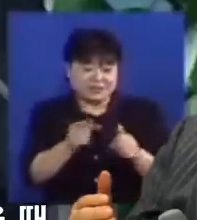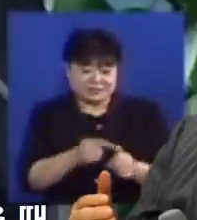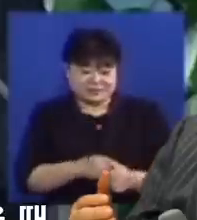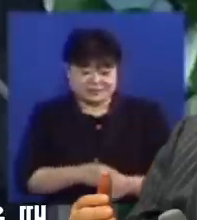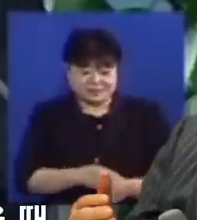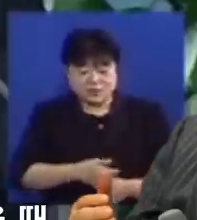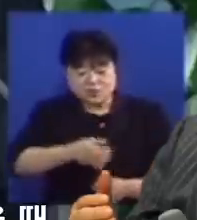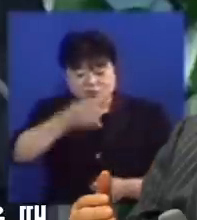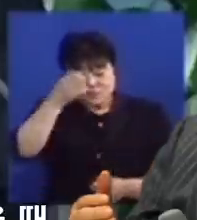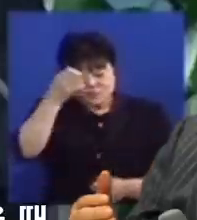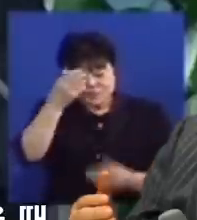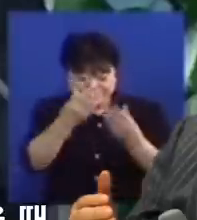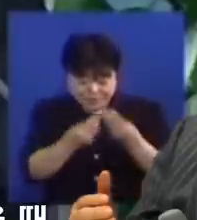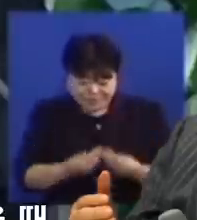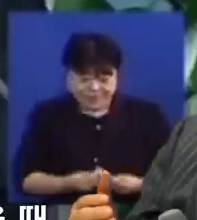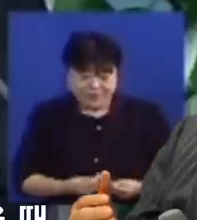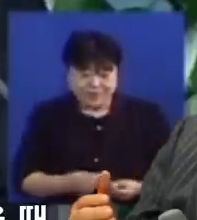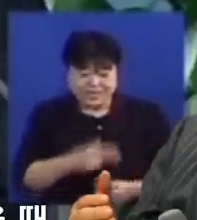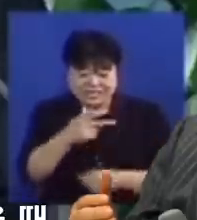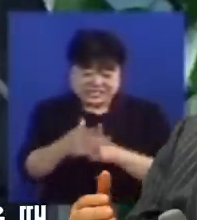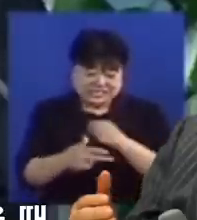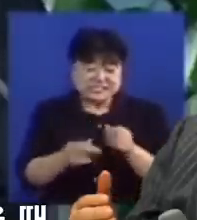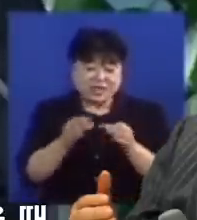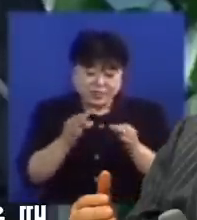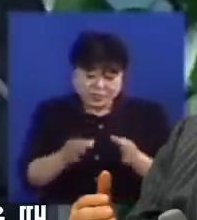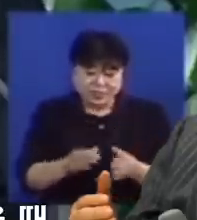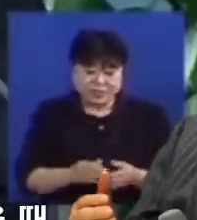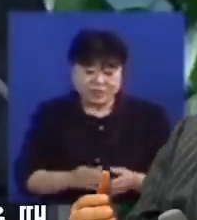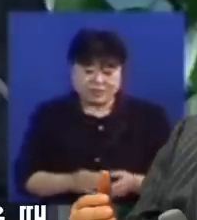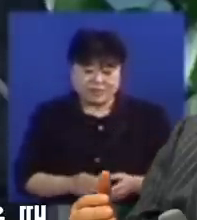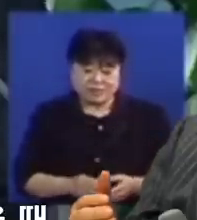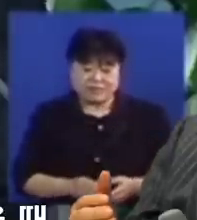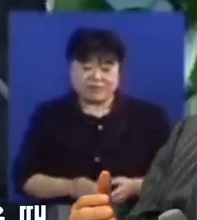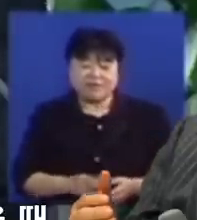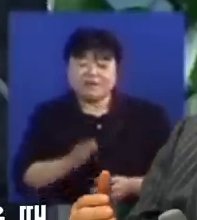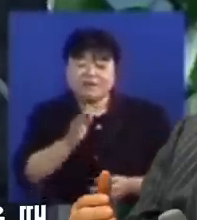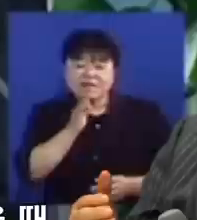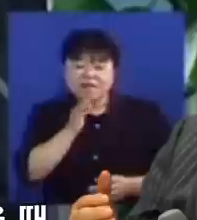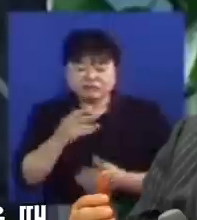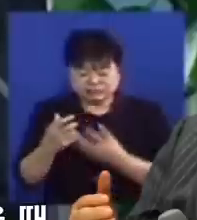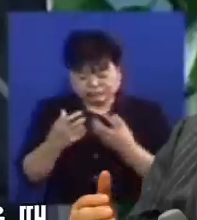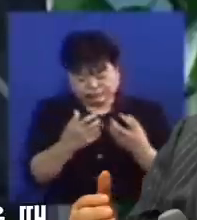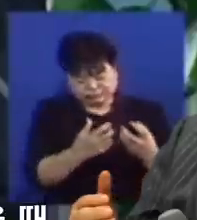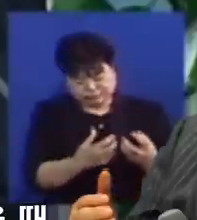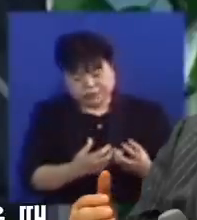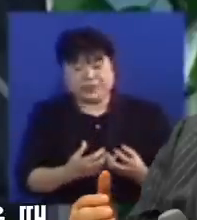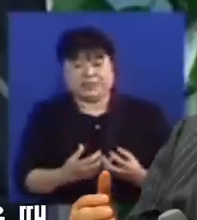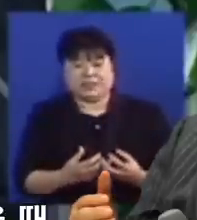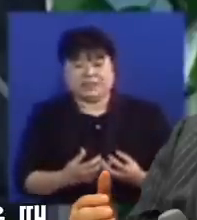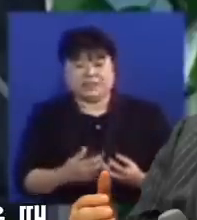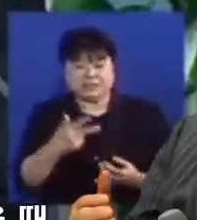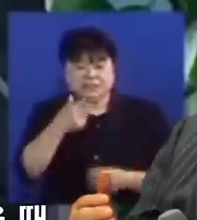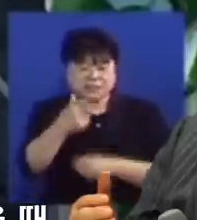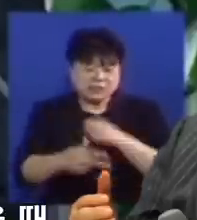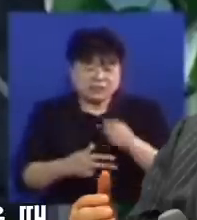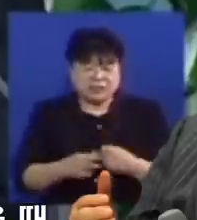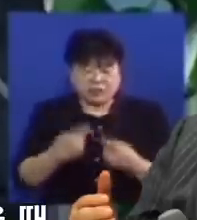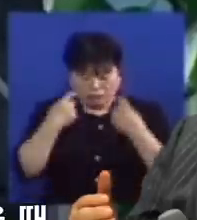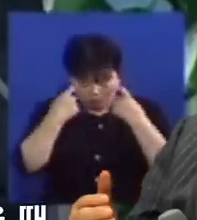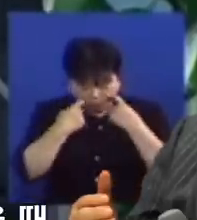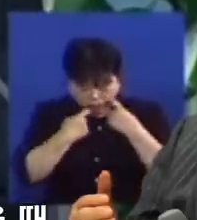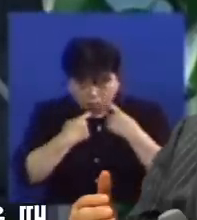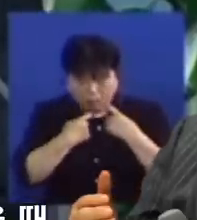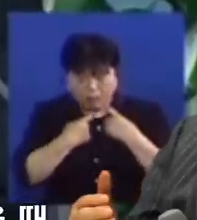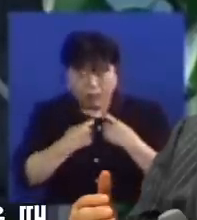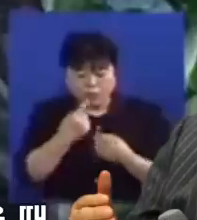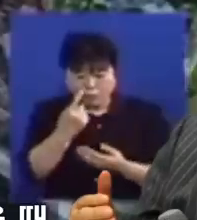꿈의 내용인 즉 7년 대풍이 왔다가 7년 큰 흉년이 올 꿈이었습니다.